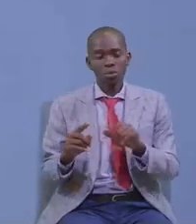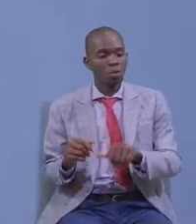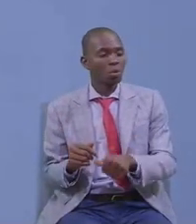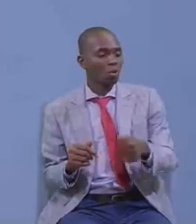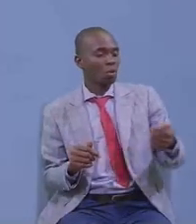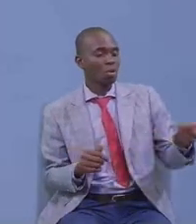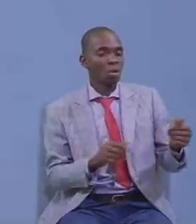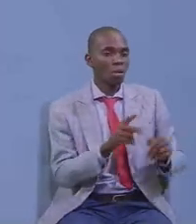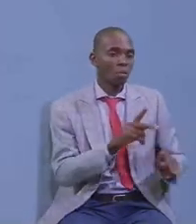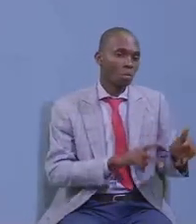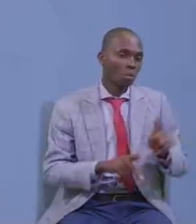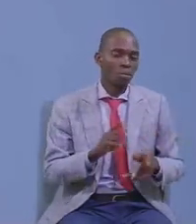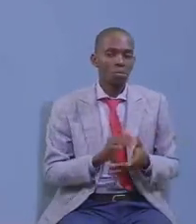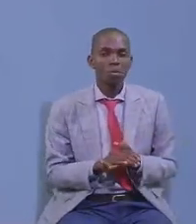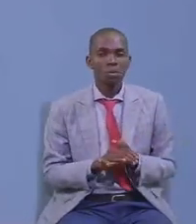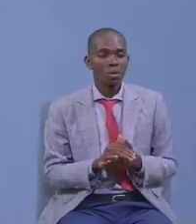Et il se fâche.